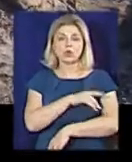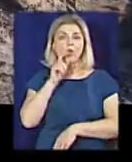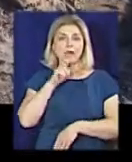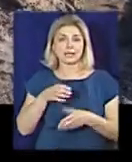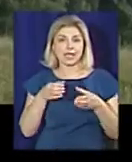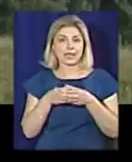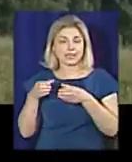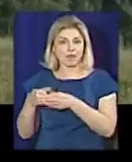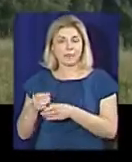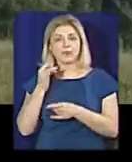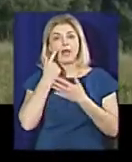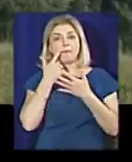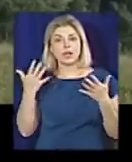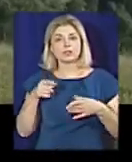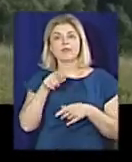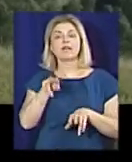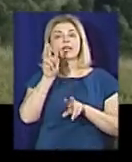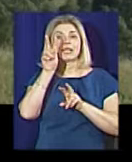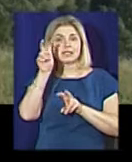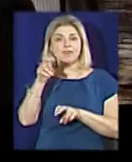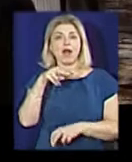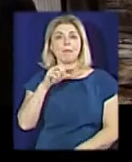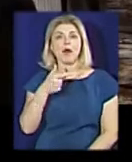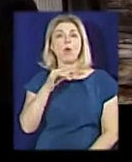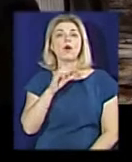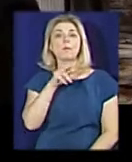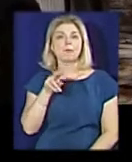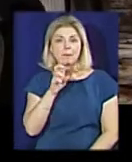Найвища місцевість садиби має символічну назву «Пагорб миру».